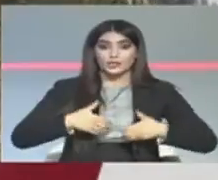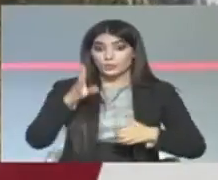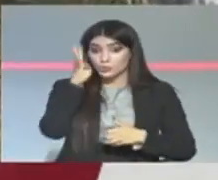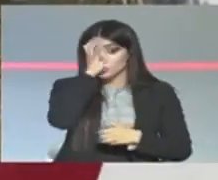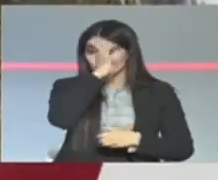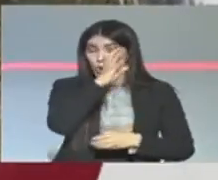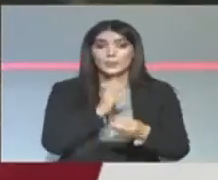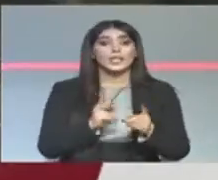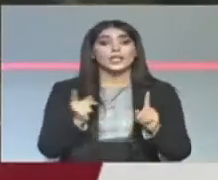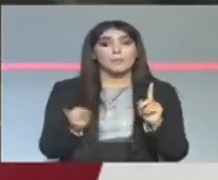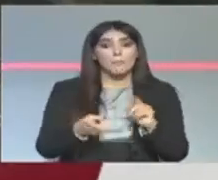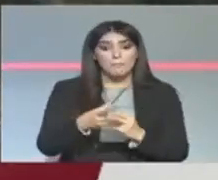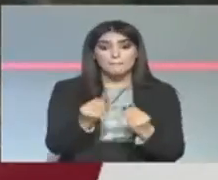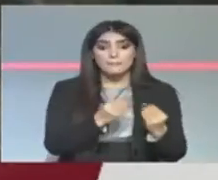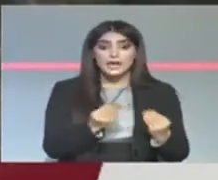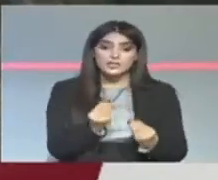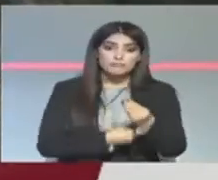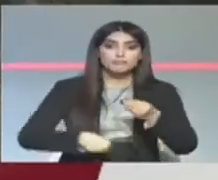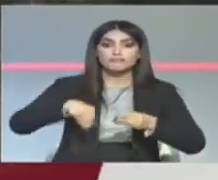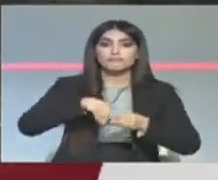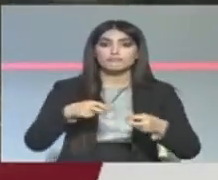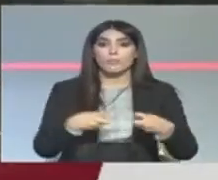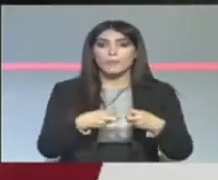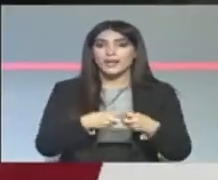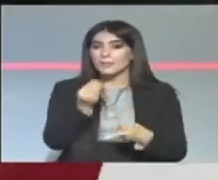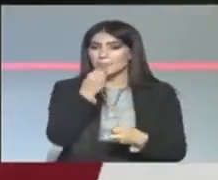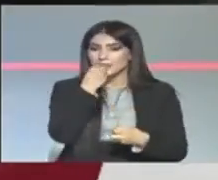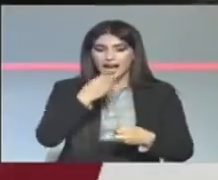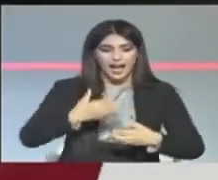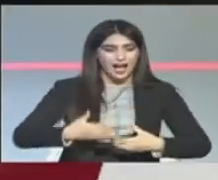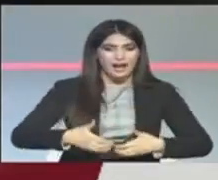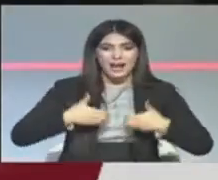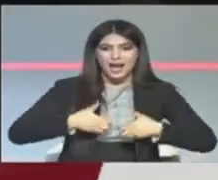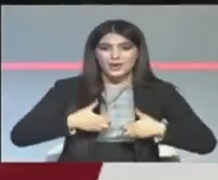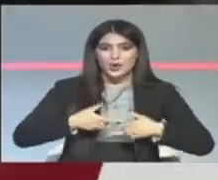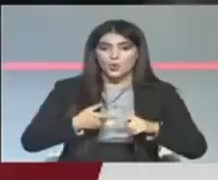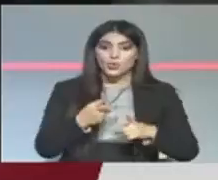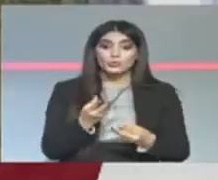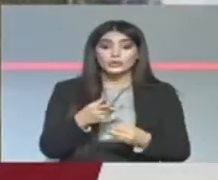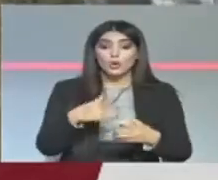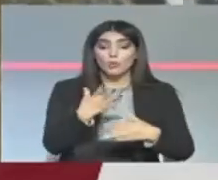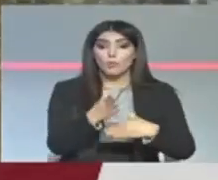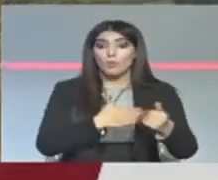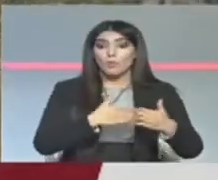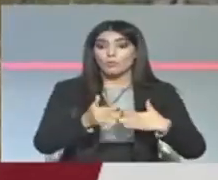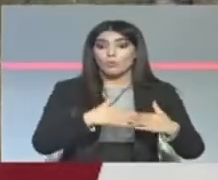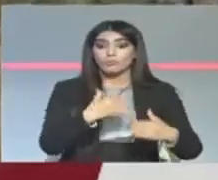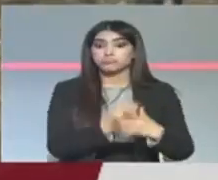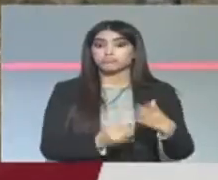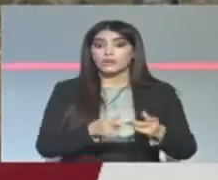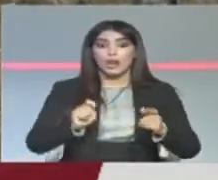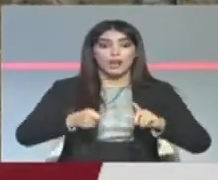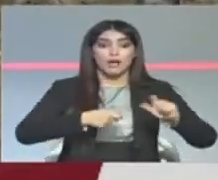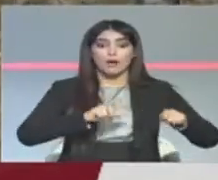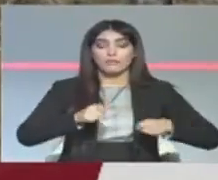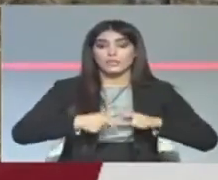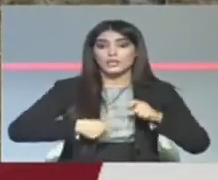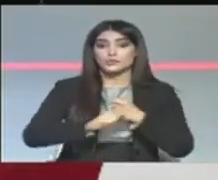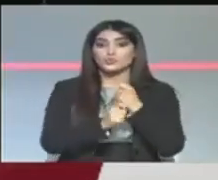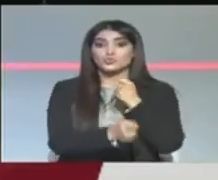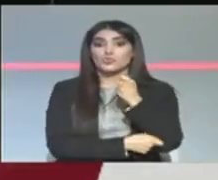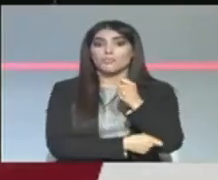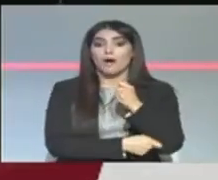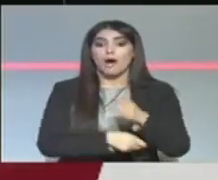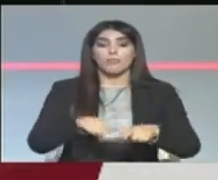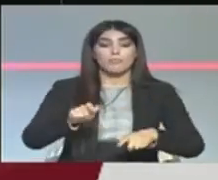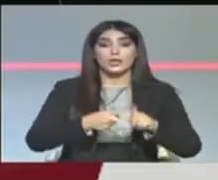ازداد وقعها مع ارتفاع اسعار الاعلاف وتراجع نسق الترويج اغلق عدد من الاسواق الاسبوعيه